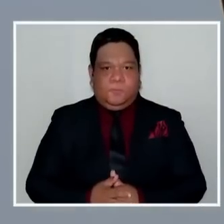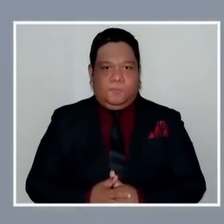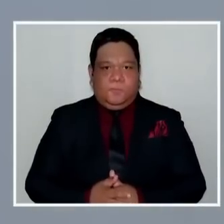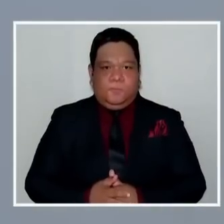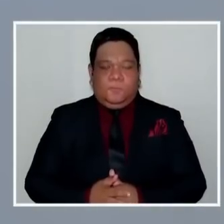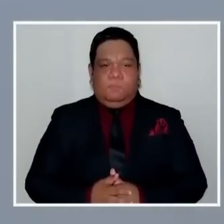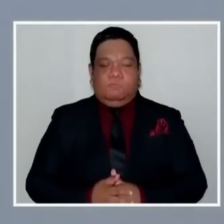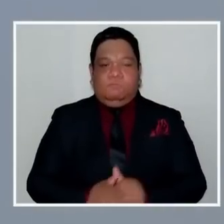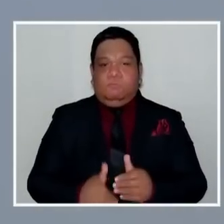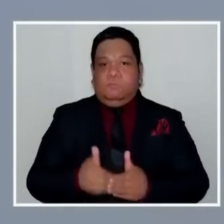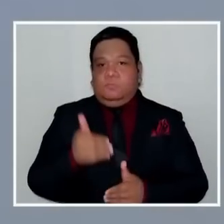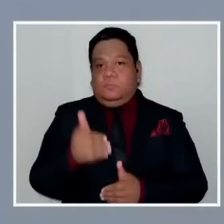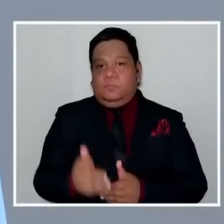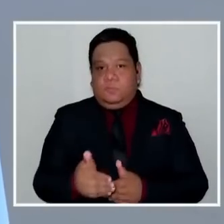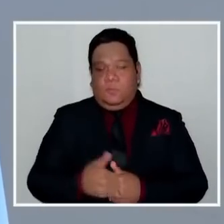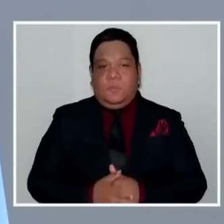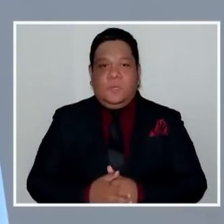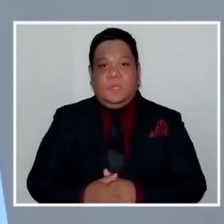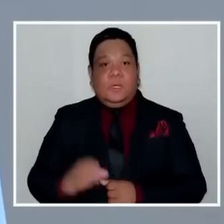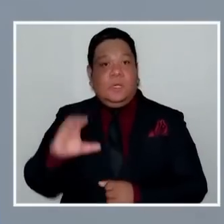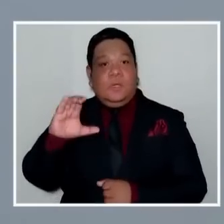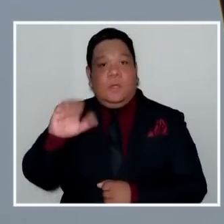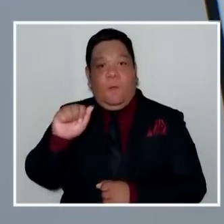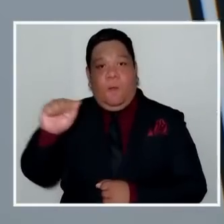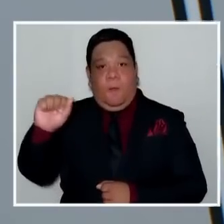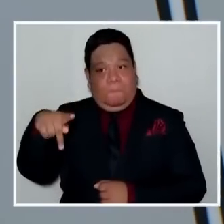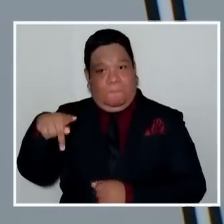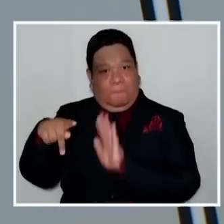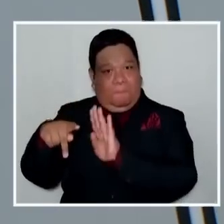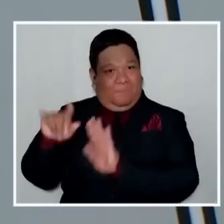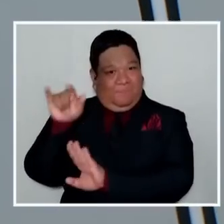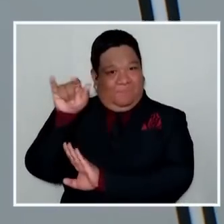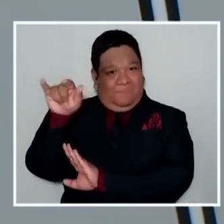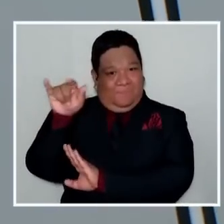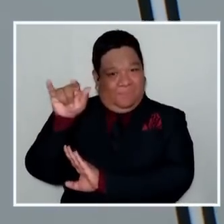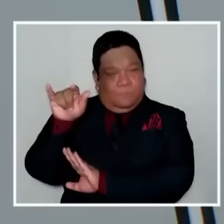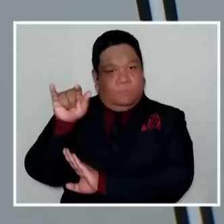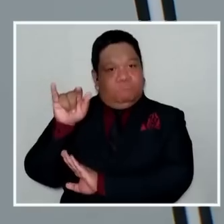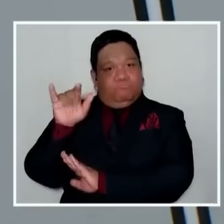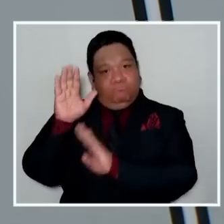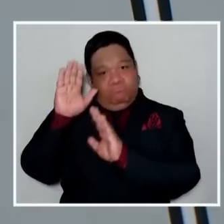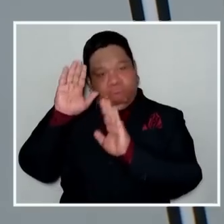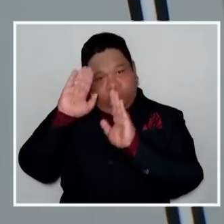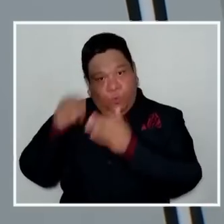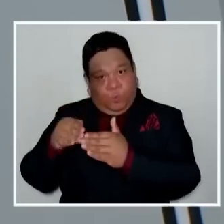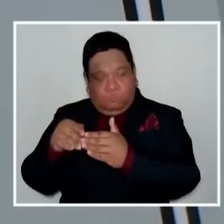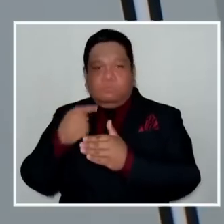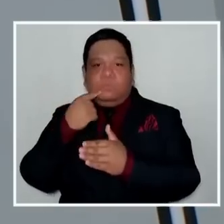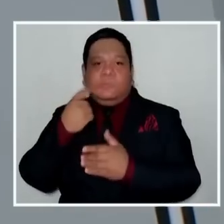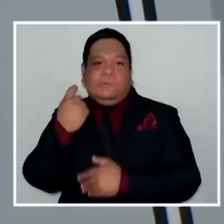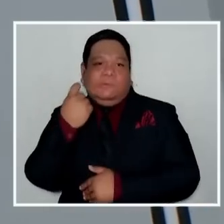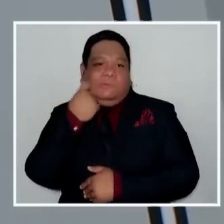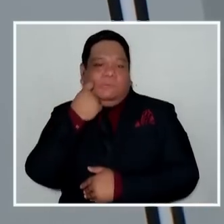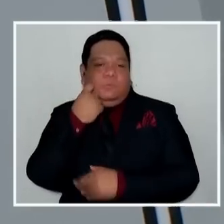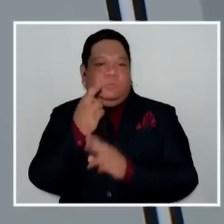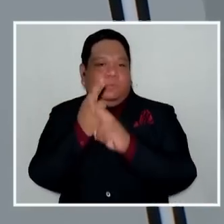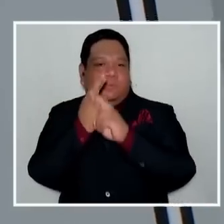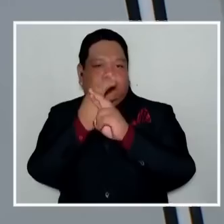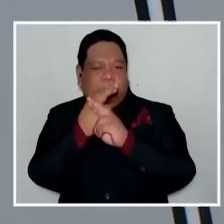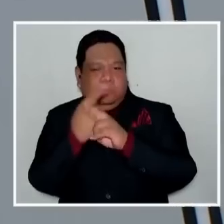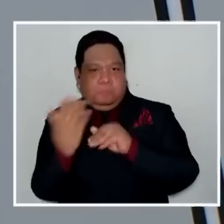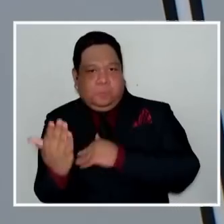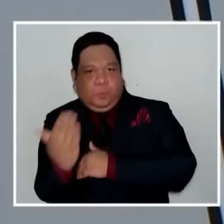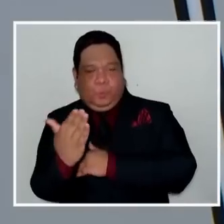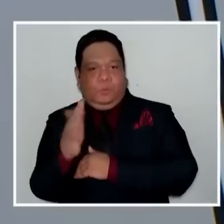Nagsagawa ang Civil Aviation Authority ng pagkukumpuni sa Air Traffic Management Center kaninang madaling araw. Tugon ito sa